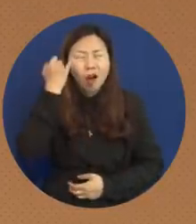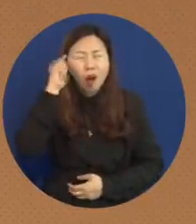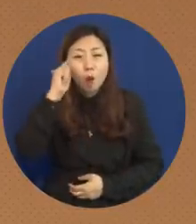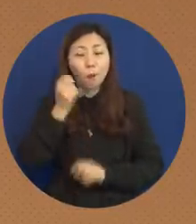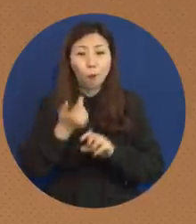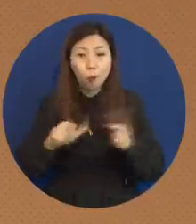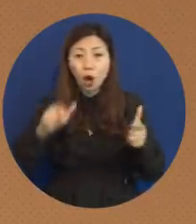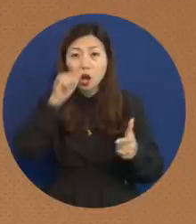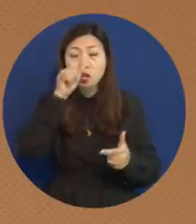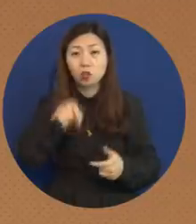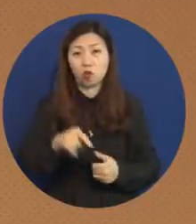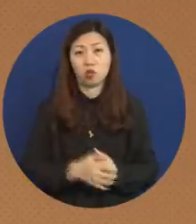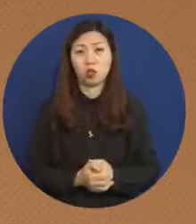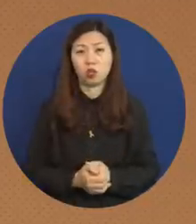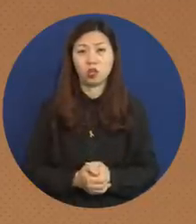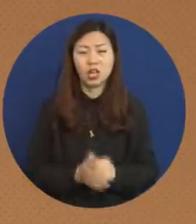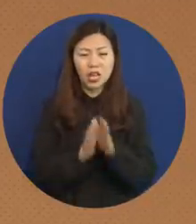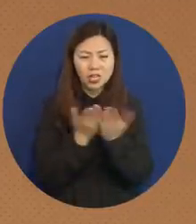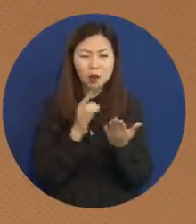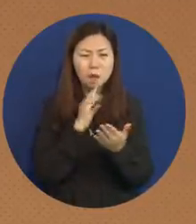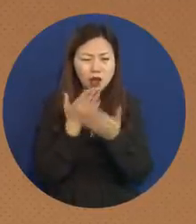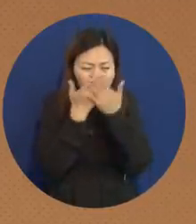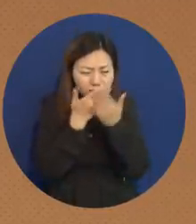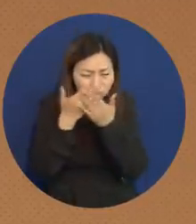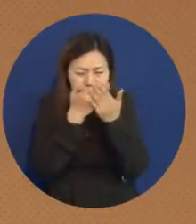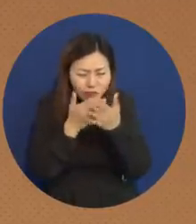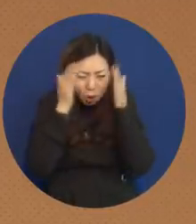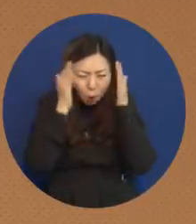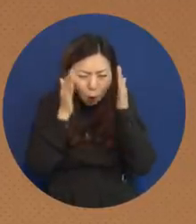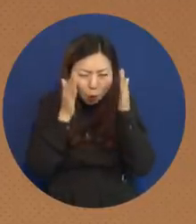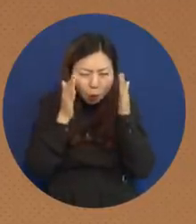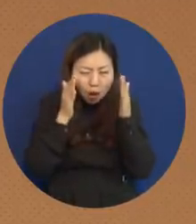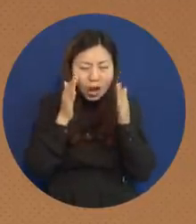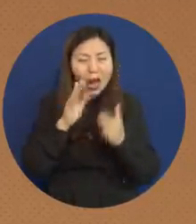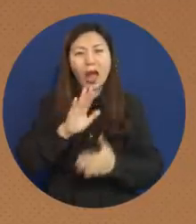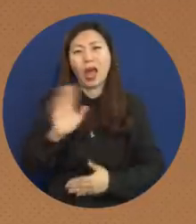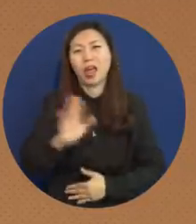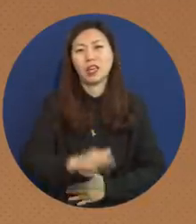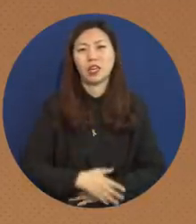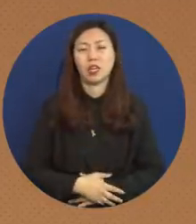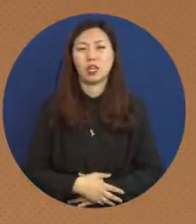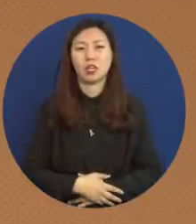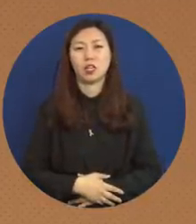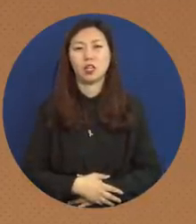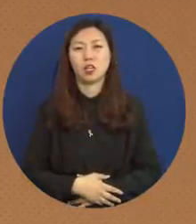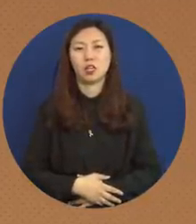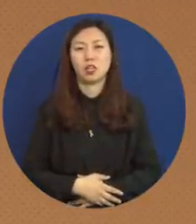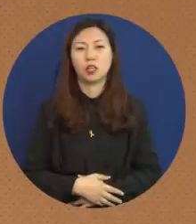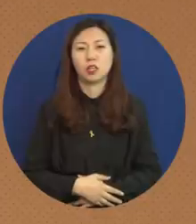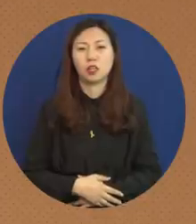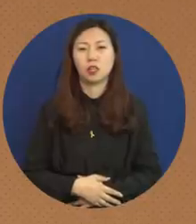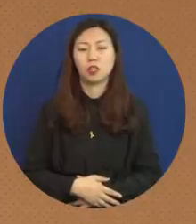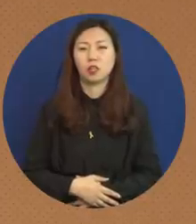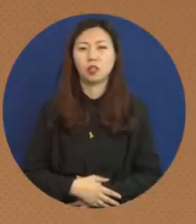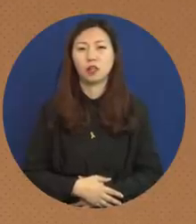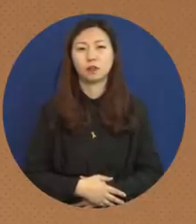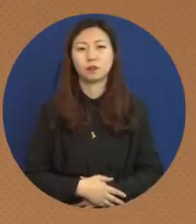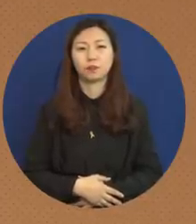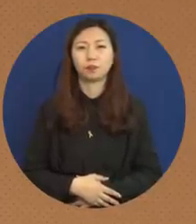거예요. 여러분들 책만 보는 게 교육이라고 생각하기 때문에 지금 다 이렇게 좀